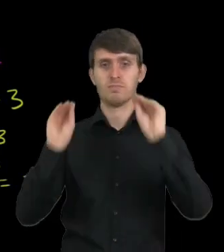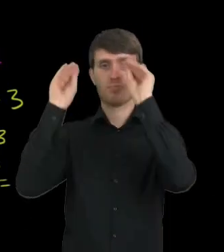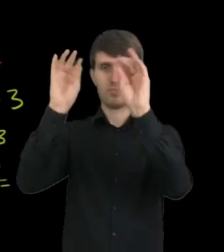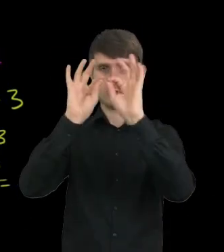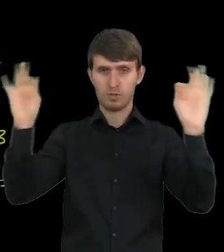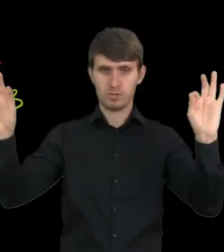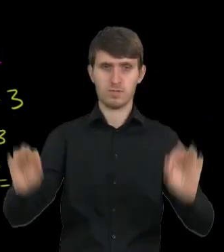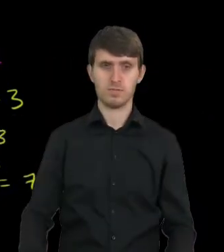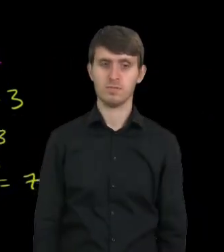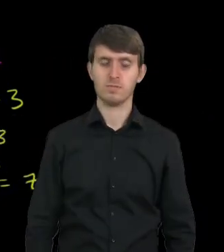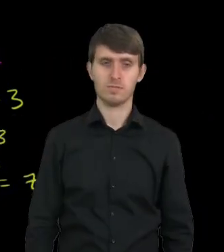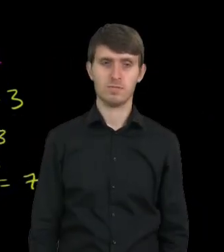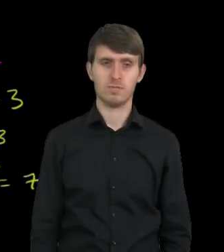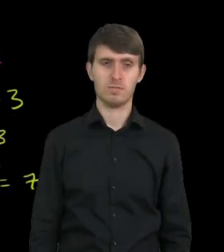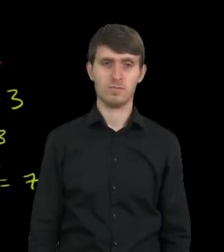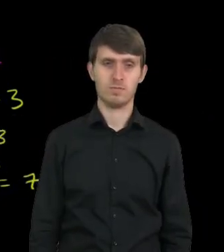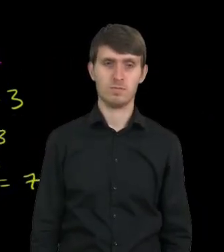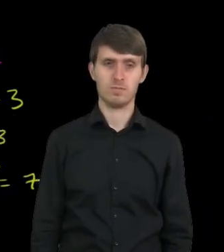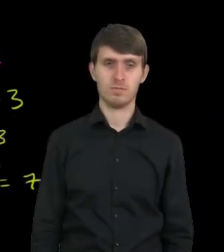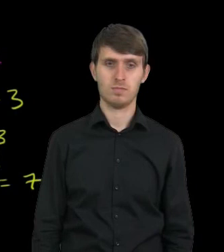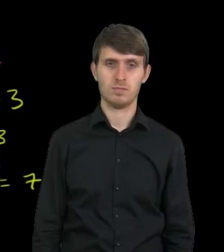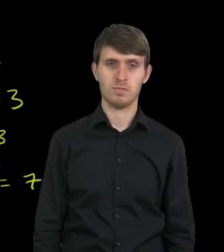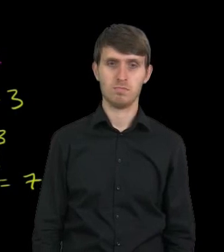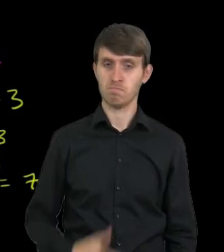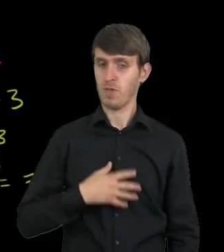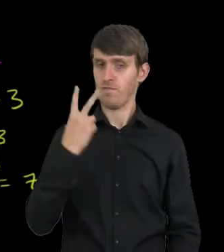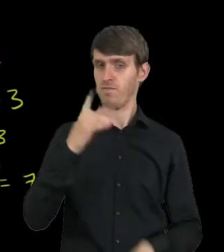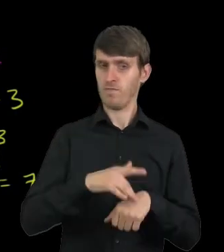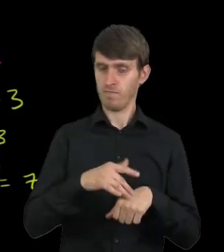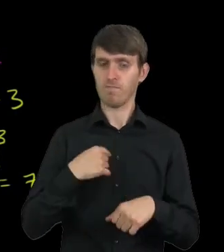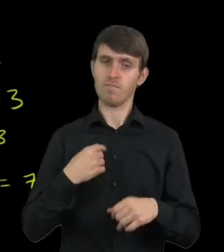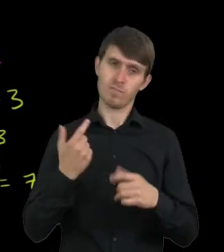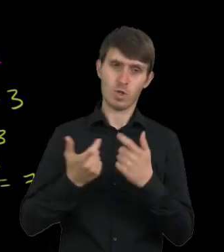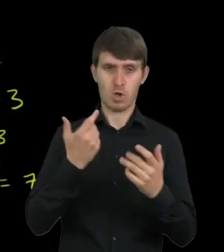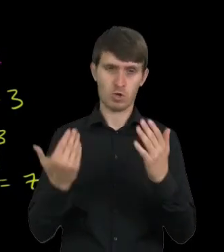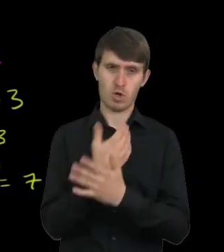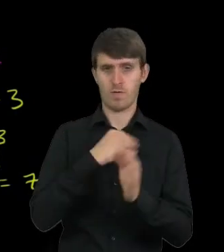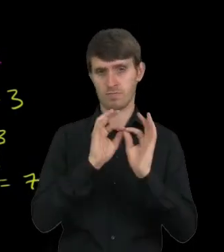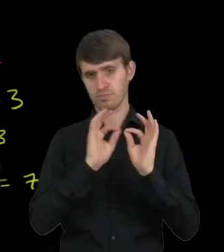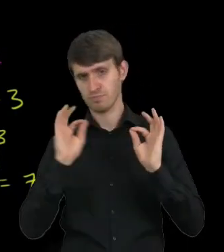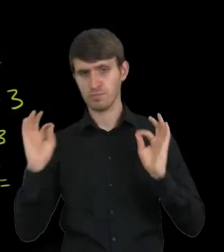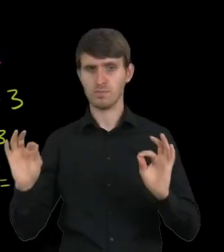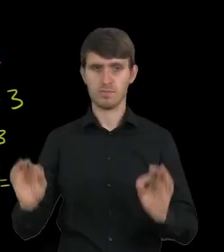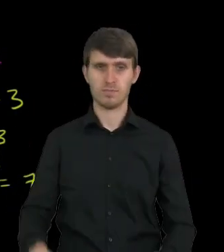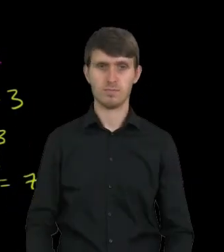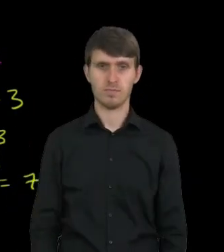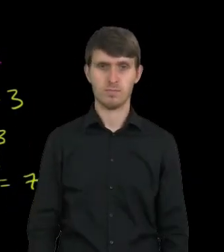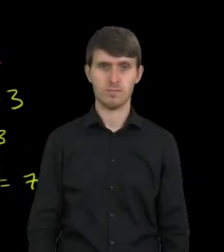Zaznaczmy te rozwiązania na osi liczbowej. Mamy dwa rozwiązania. Narysuję nową oś tutaj.